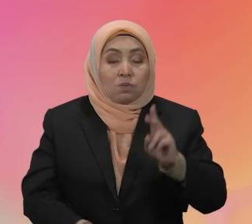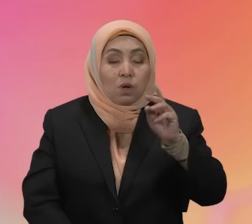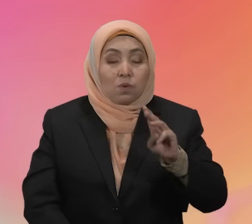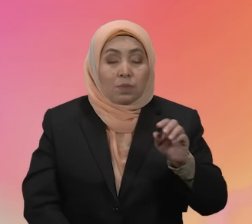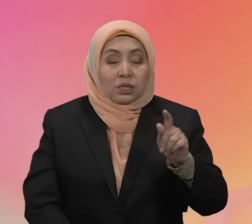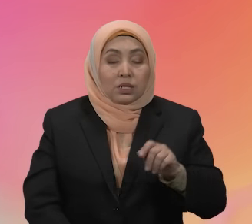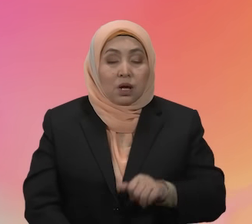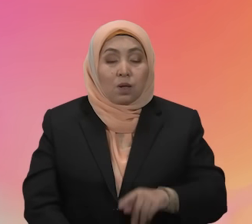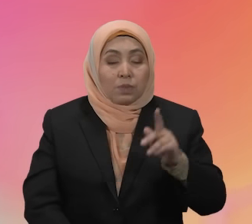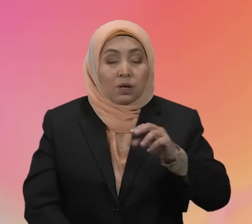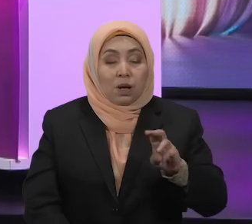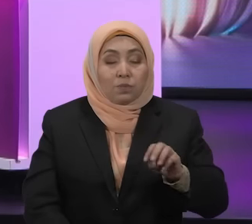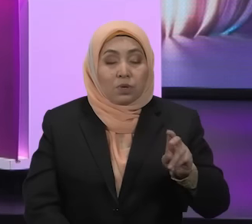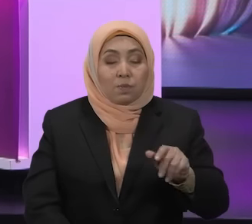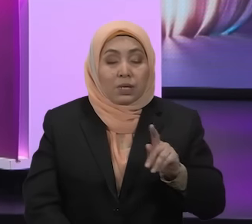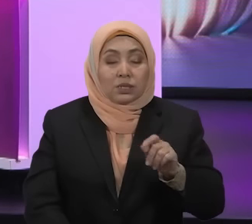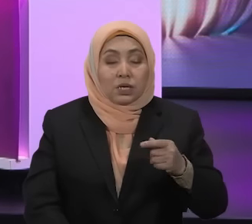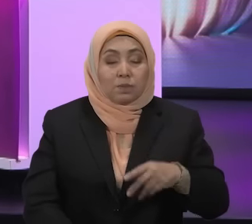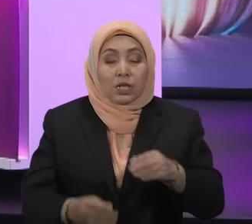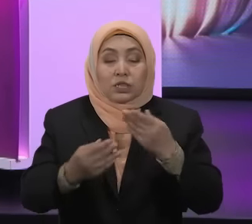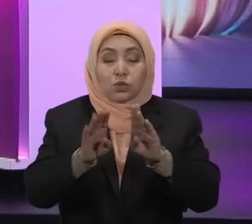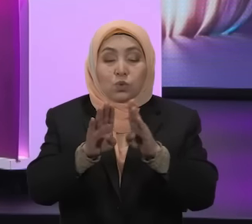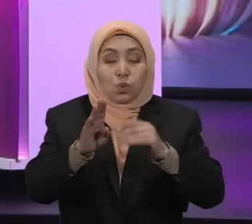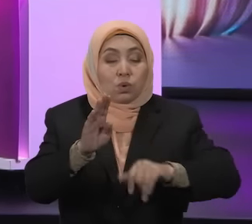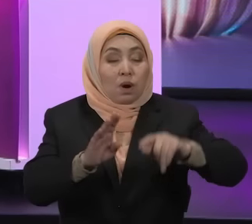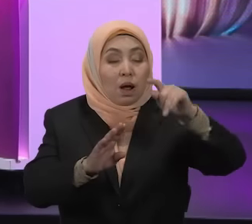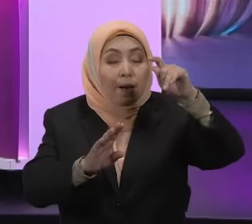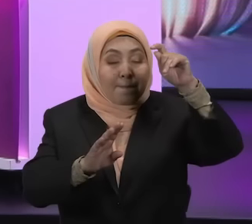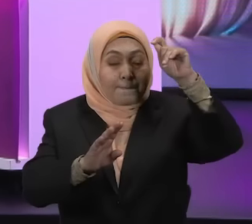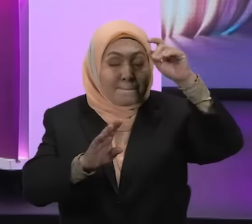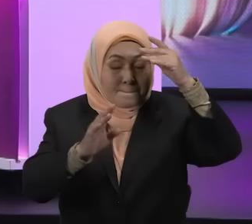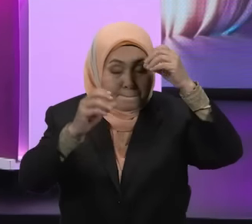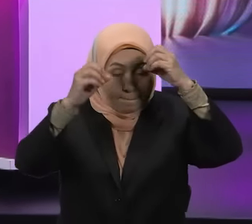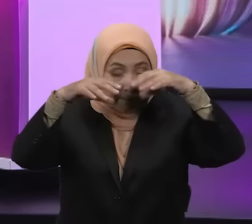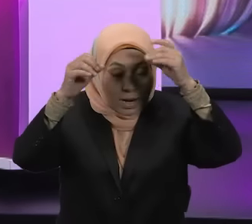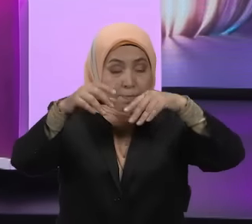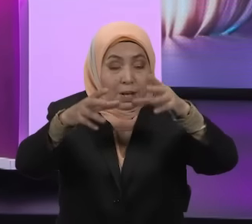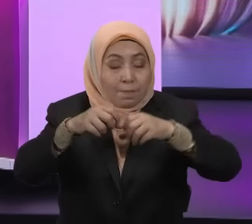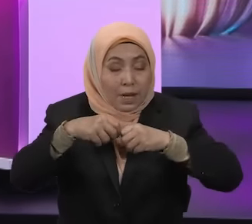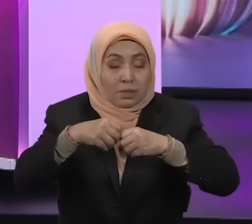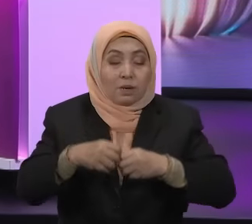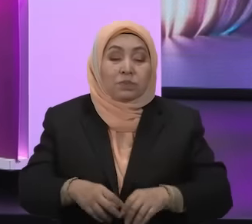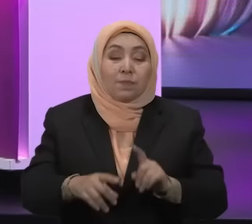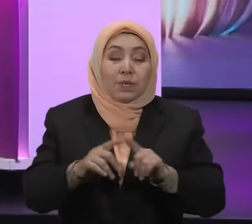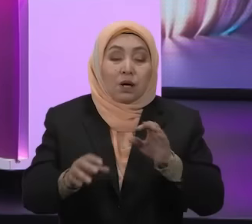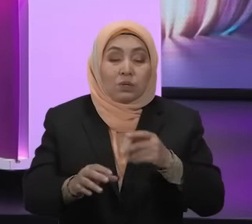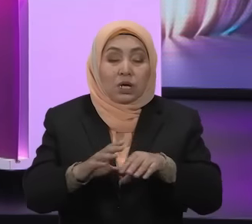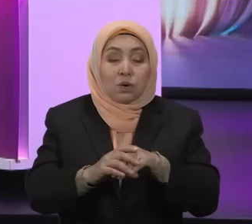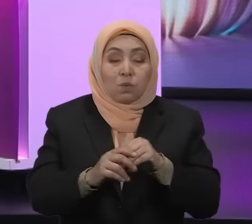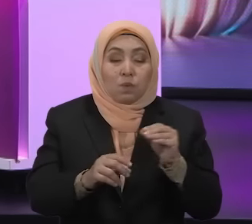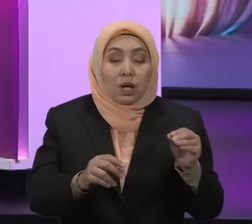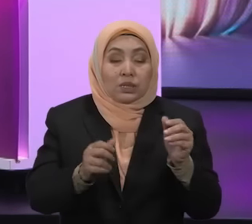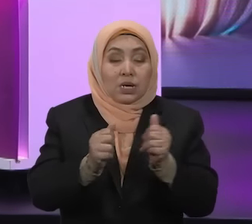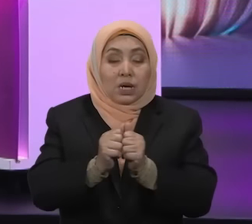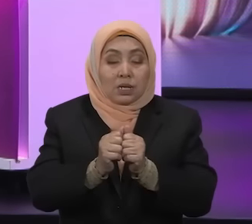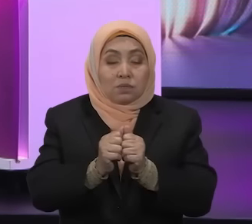Allahummaftah abwaab rahmatik, kan? Pintu rahmat. Jadi anak kecil, anak besar masuk dia akan dapat rahmat. Tapi kalau kita keluar